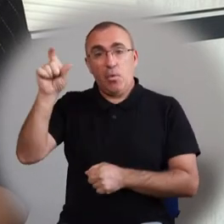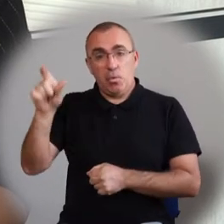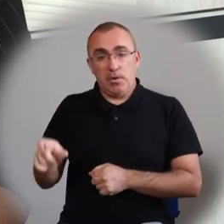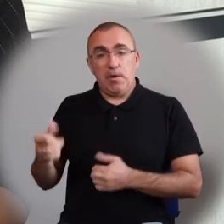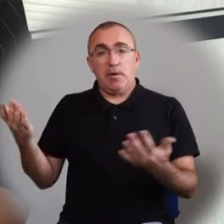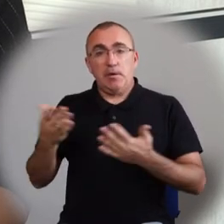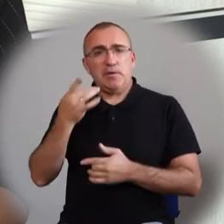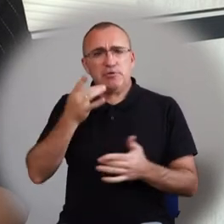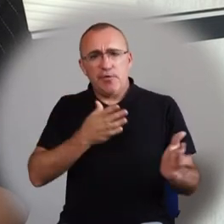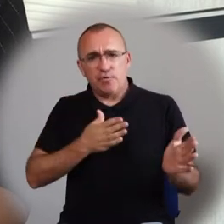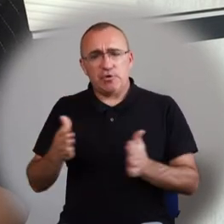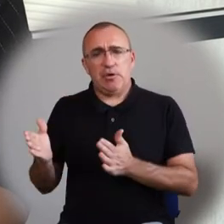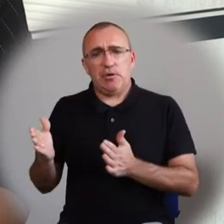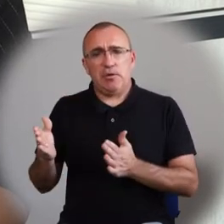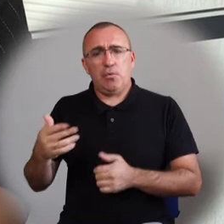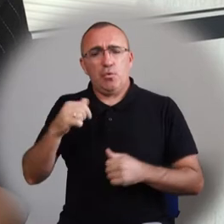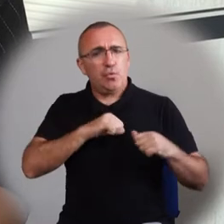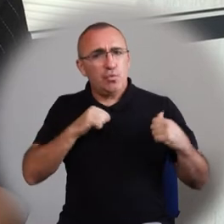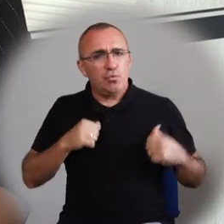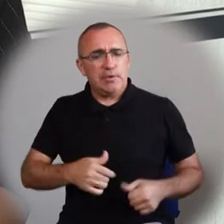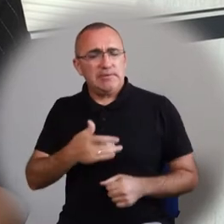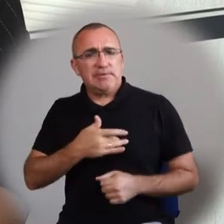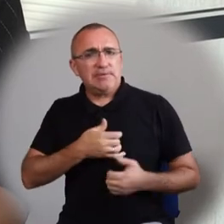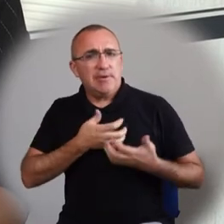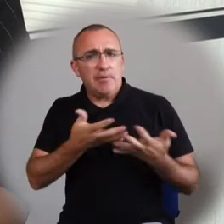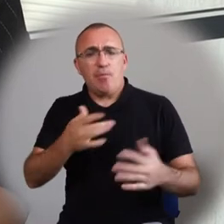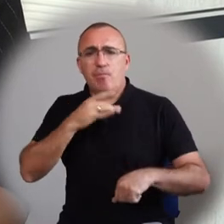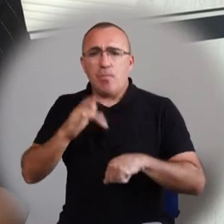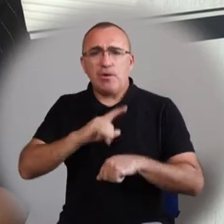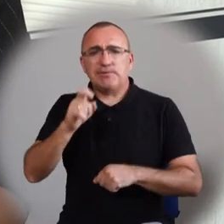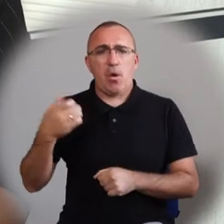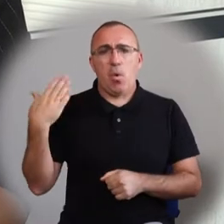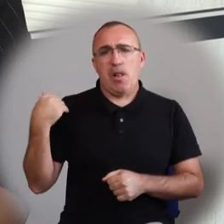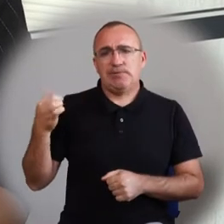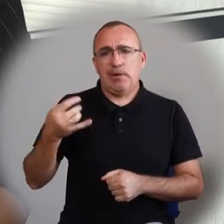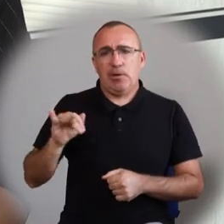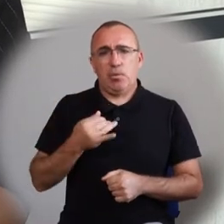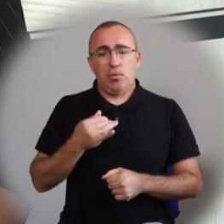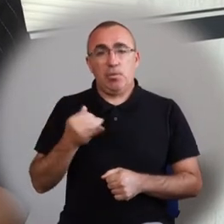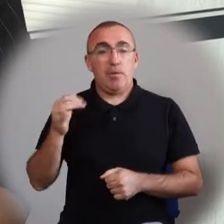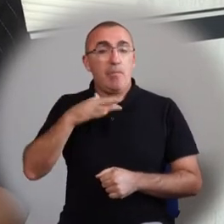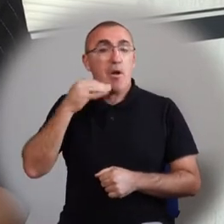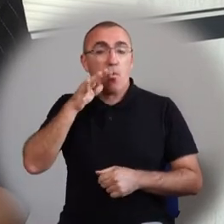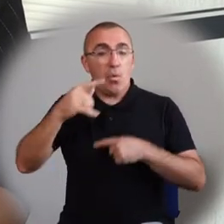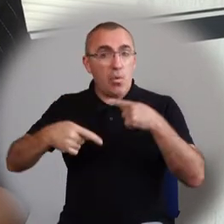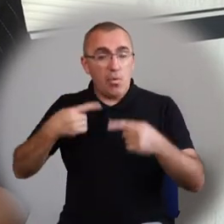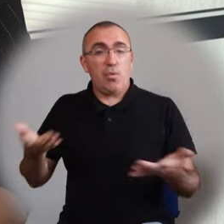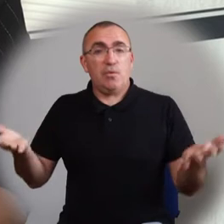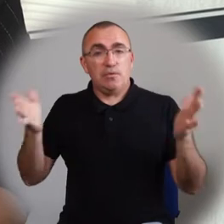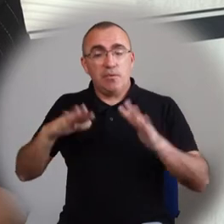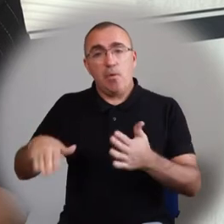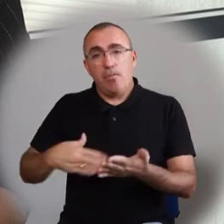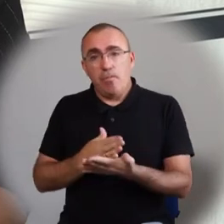людина, яка завжди душею і серцем вболіває за Олександрію, і тому багато років залишається